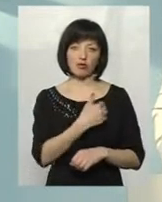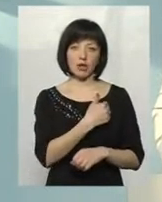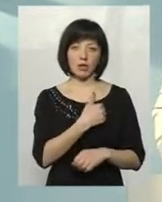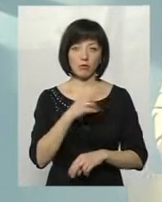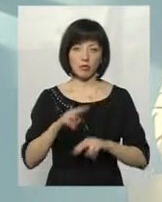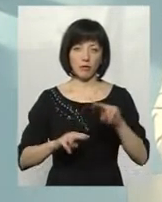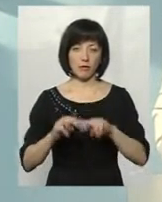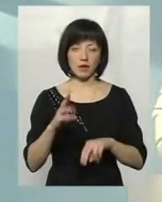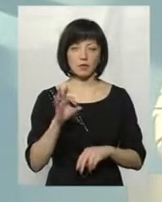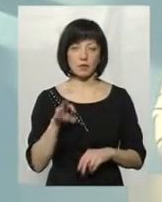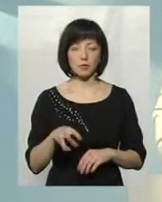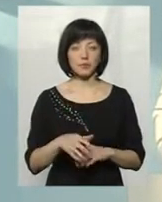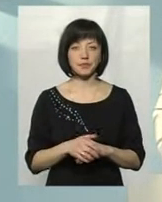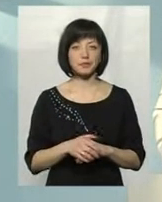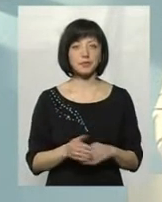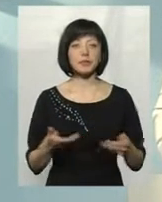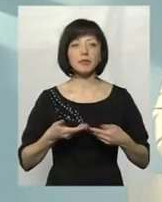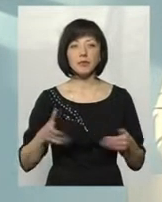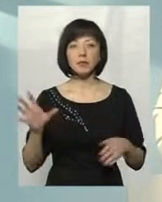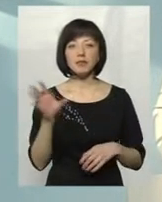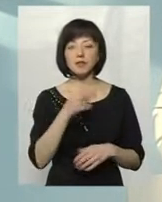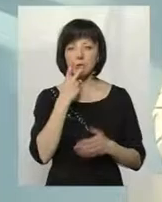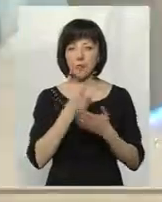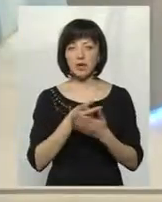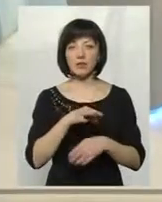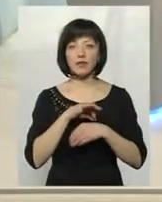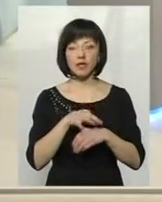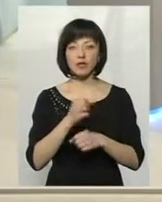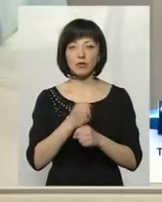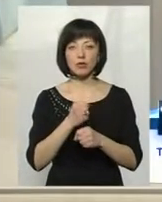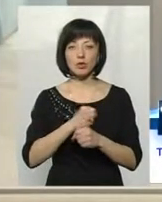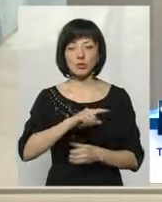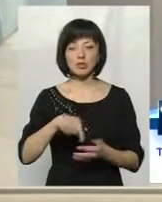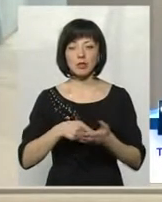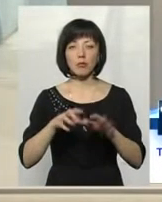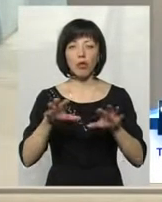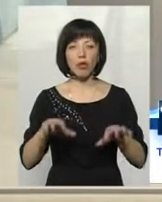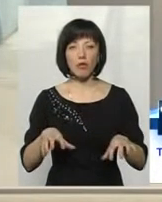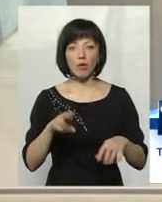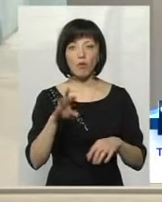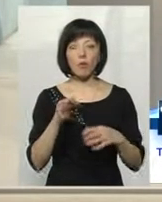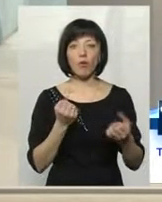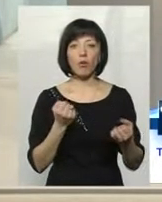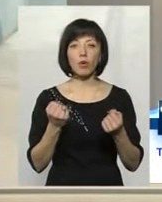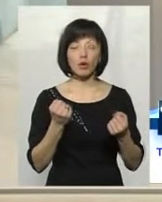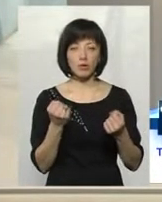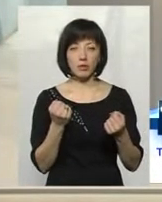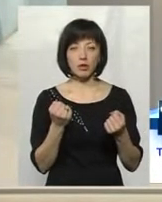і ми всі бачимо, що ведеться робота міським головою по укріпленню